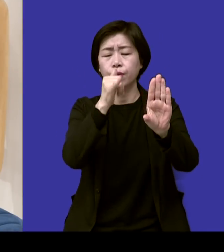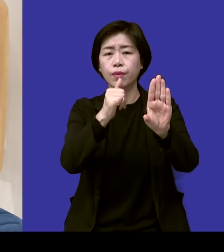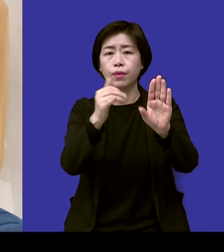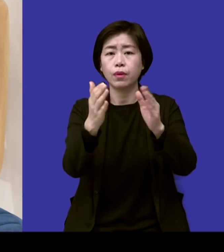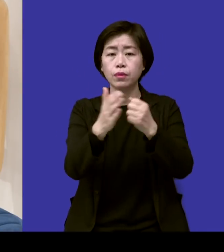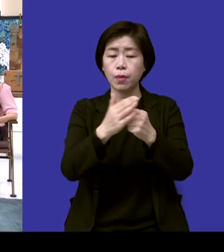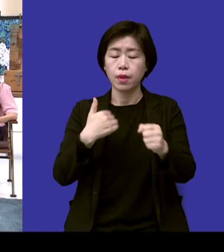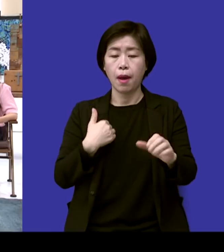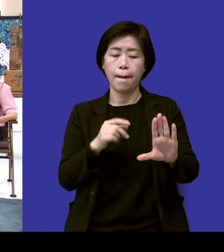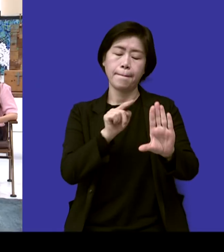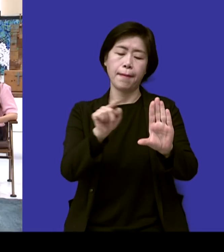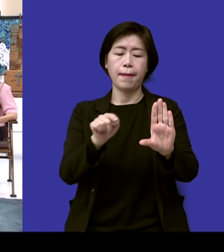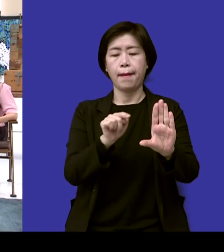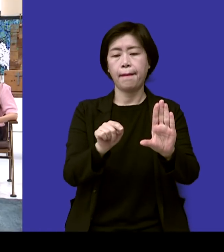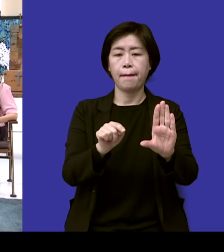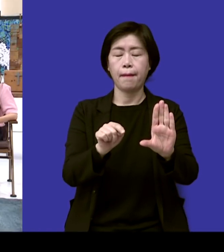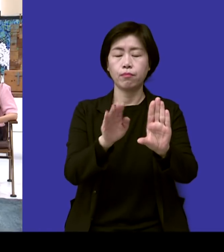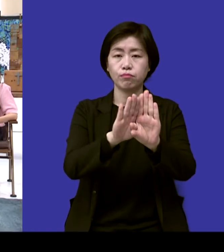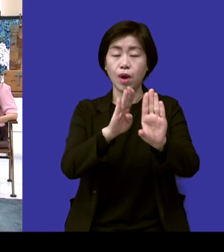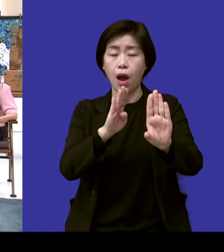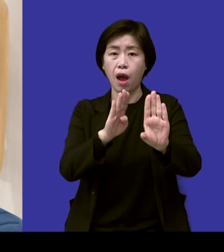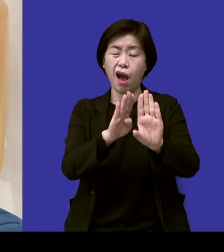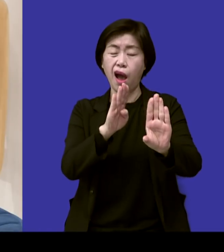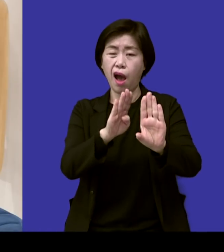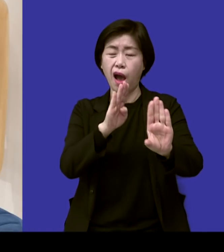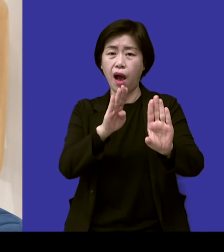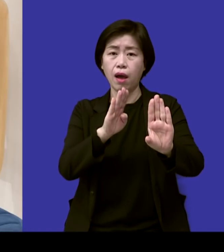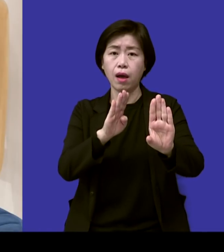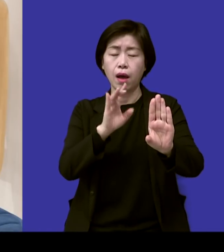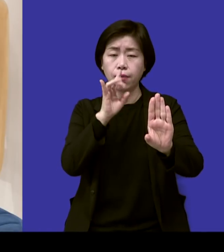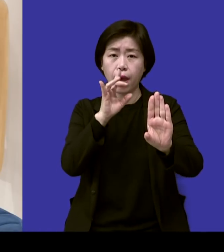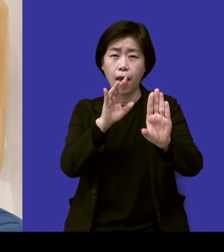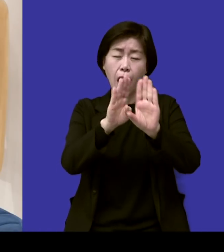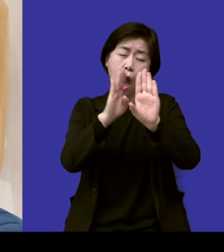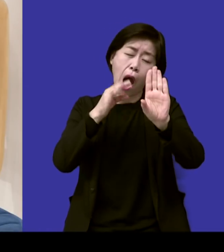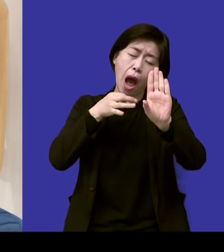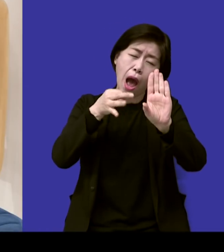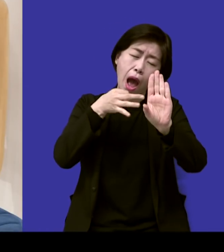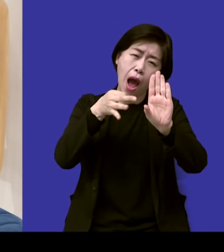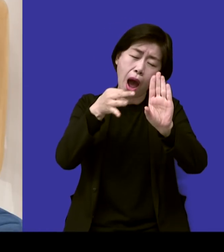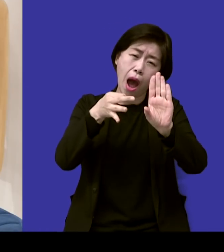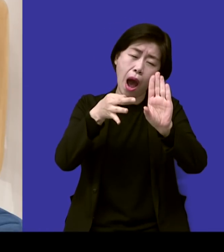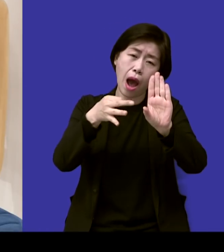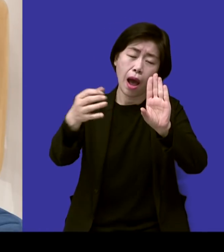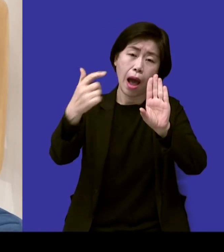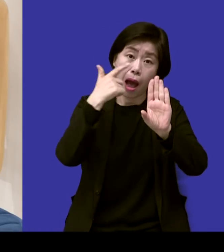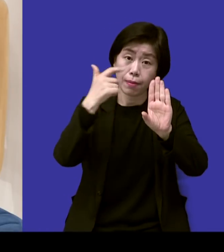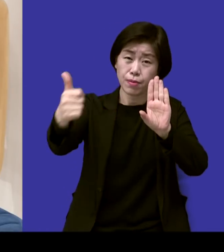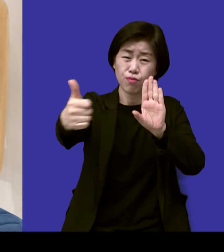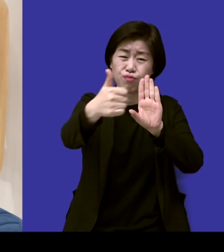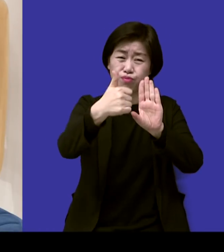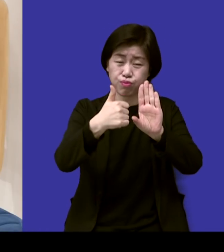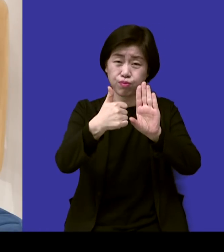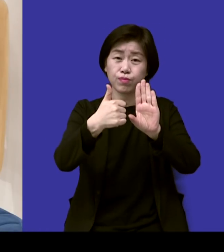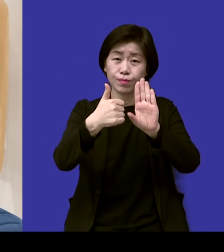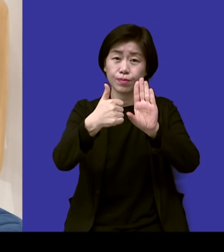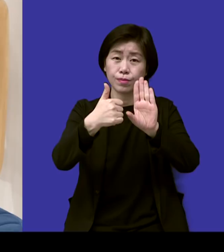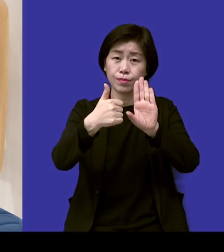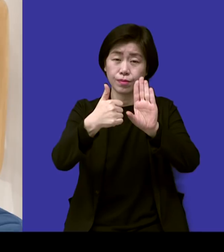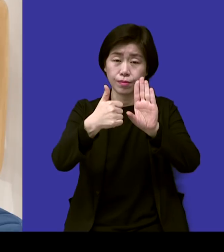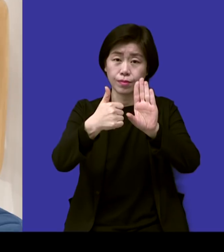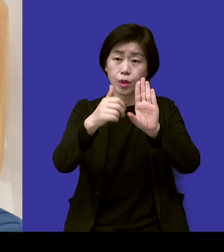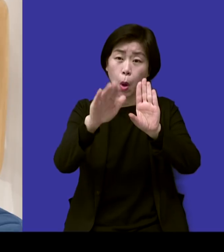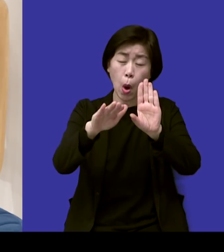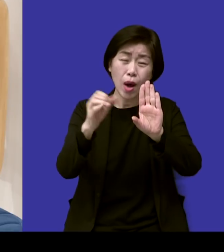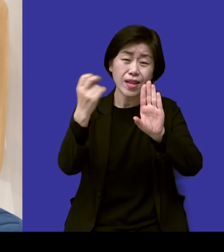열었는데 문이 안 열려. 걸려 있구나. 걸려 있는. 아빠 불러가서 아빠가 왔어요 문 앞까지. 예. 닫을 테니까